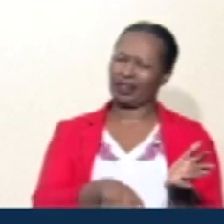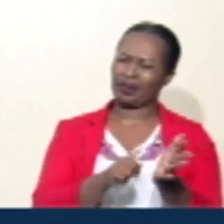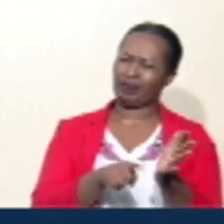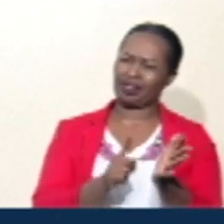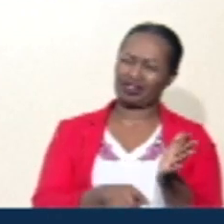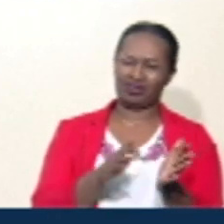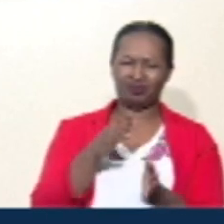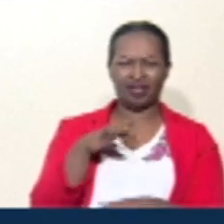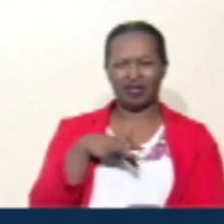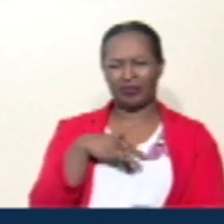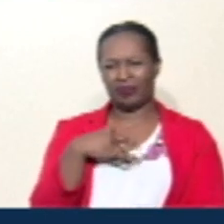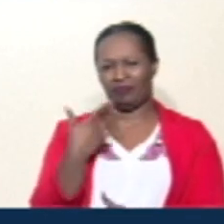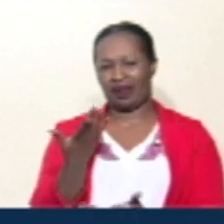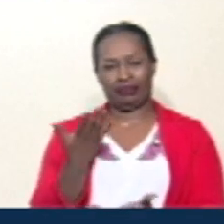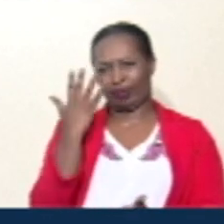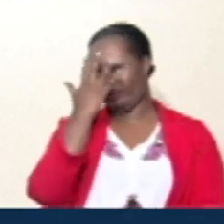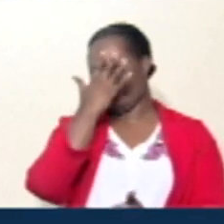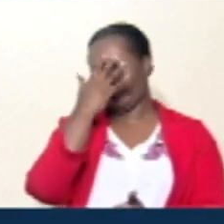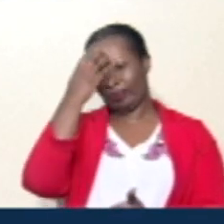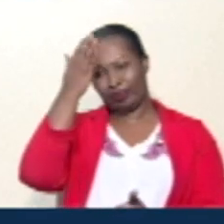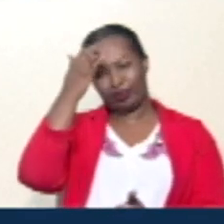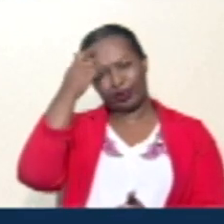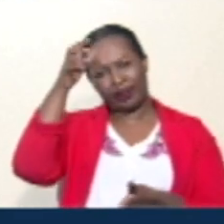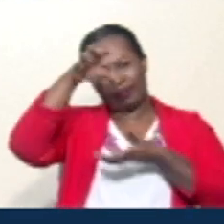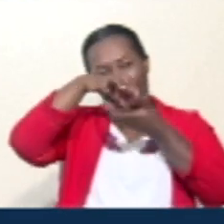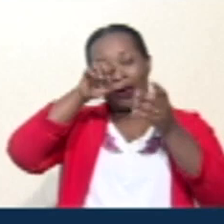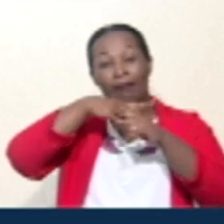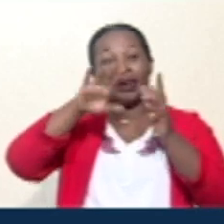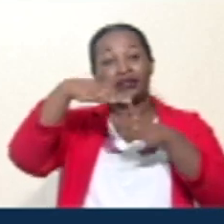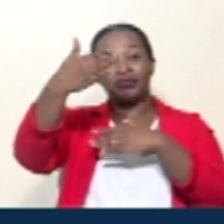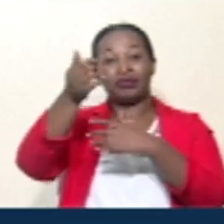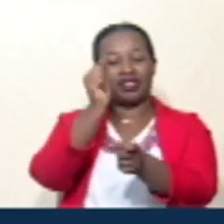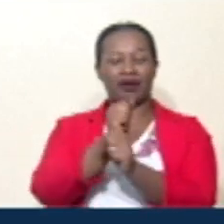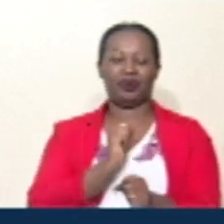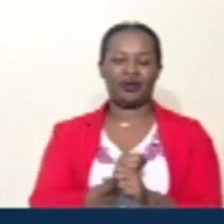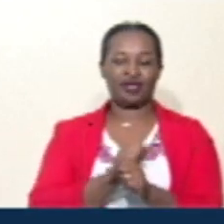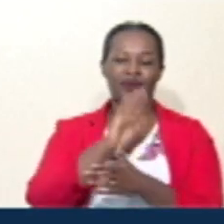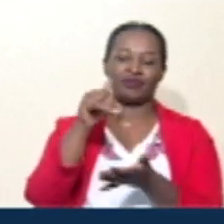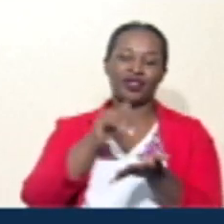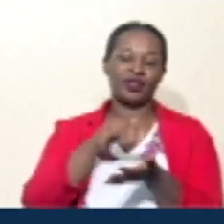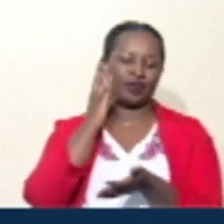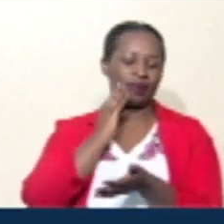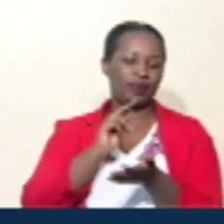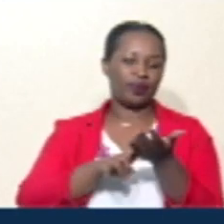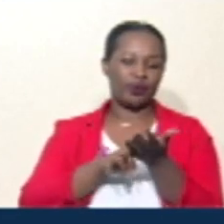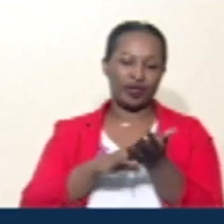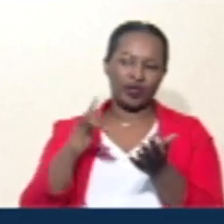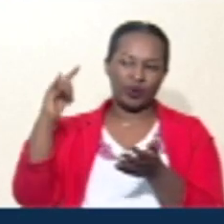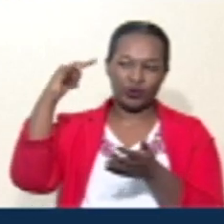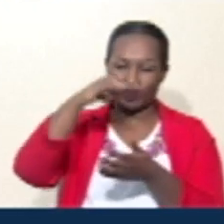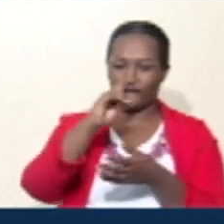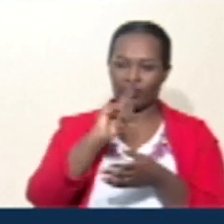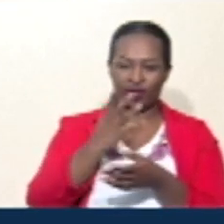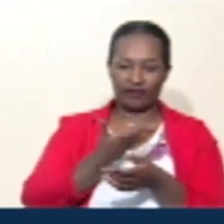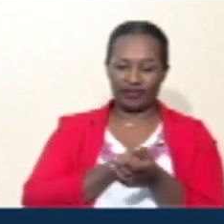nyine byancanze umutwe, ariko byaje kurangira nabikoze. Ikigo kimenyerewe mu gukoresha utudege tutagira